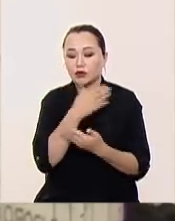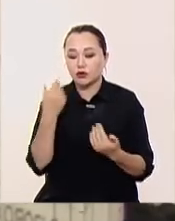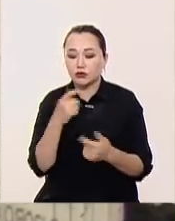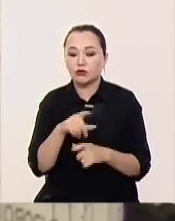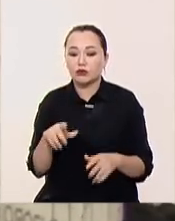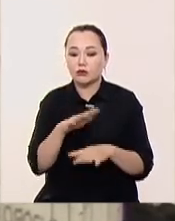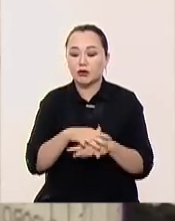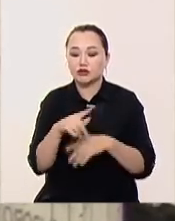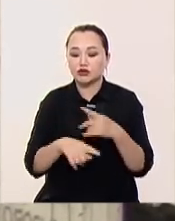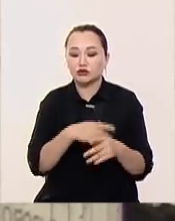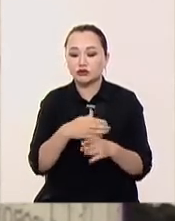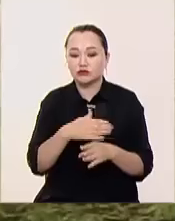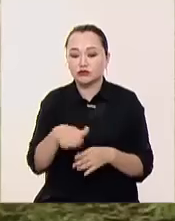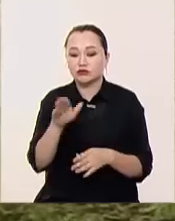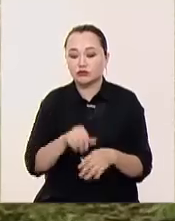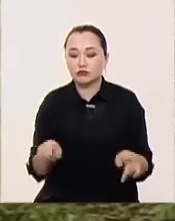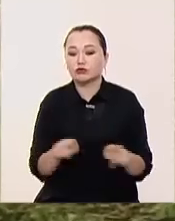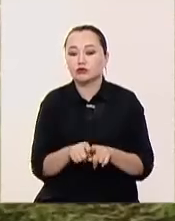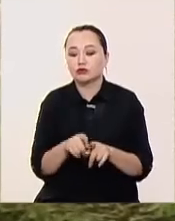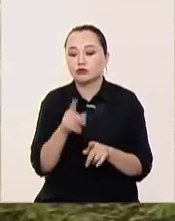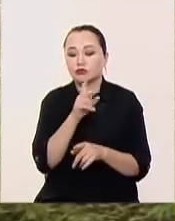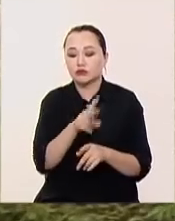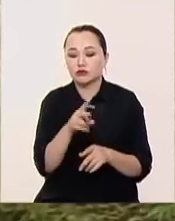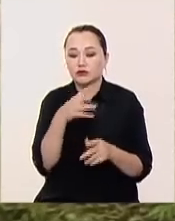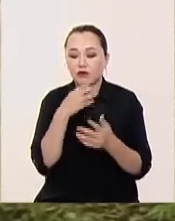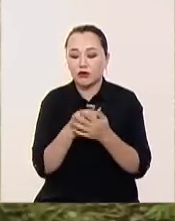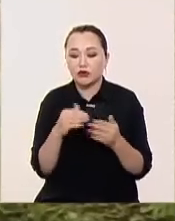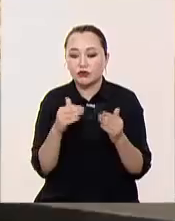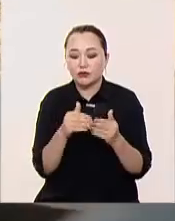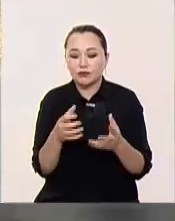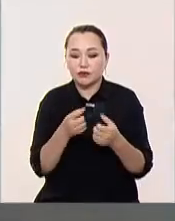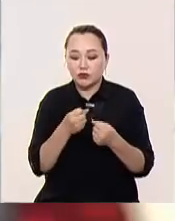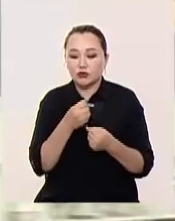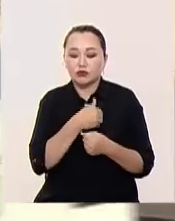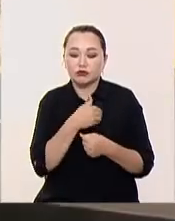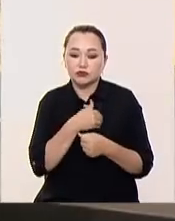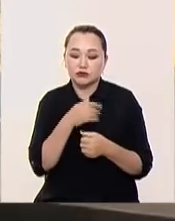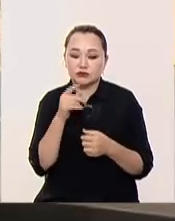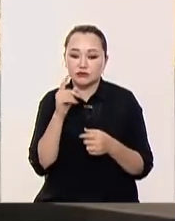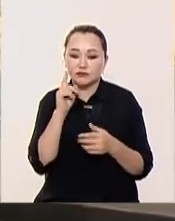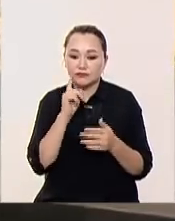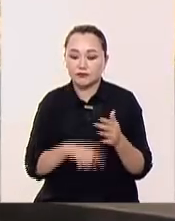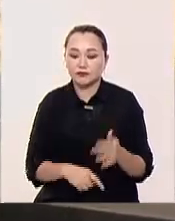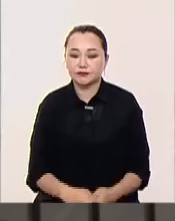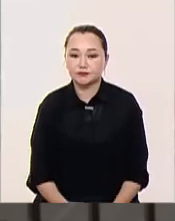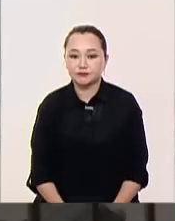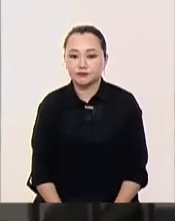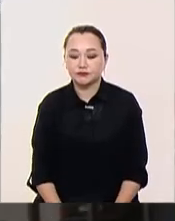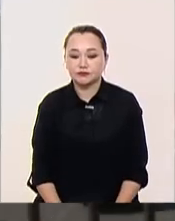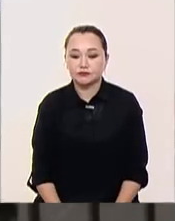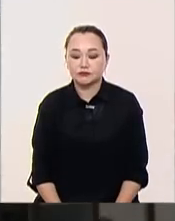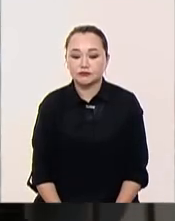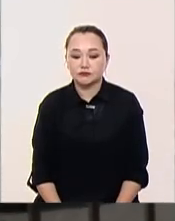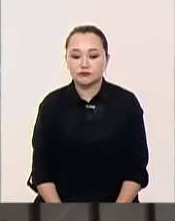банк арқылы қарызға белшеден батса да басыбайлы өз меншігін қамдап қалары сөзсіз деп отыр. Мақсат Жақсыбайұлы,